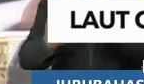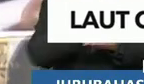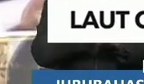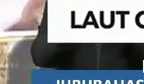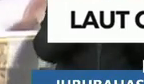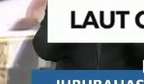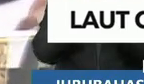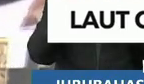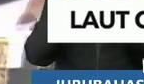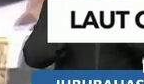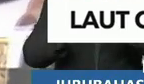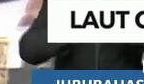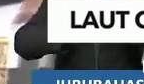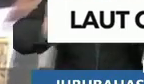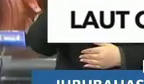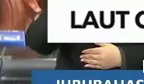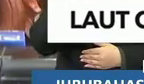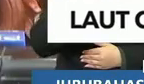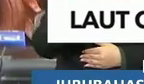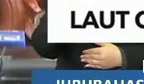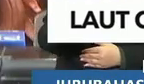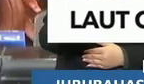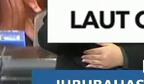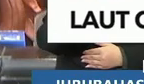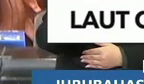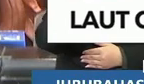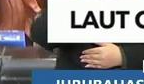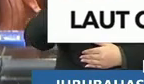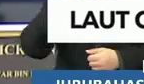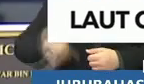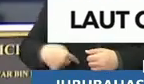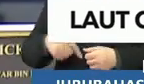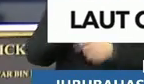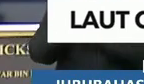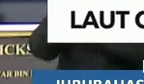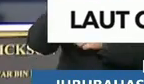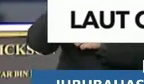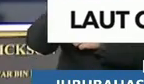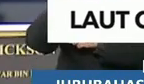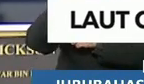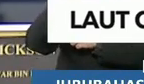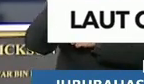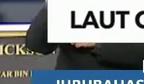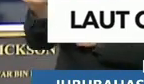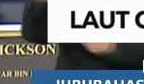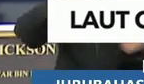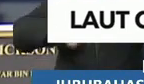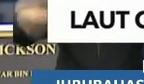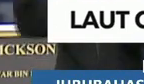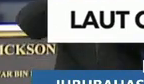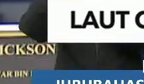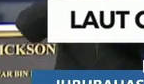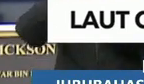lebih tepat lagi jalan diplomasi lihat creamiicandy Dewa ia perizinan bagi menjawab soalan daripada memaksa bukti